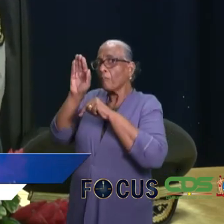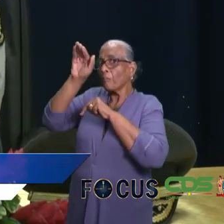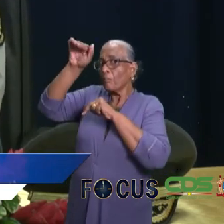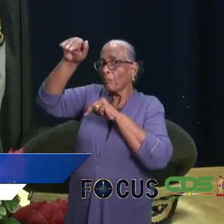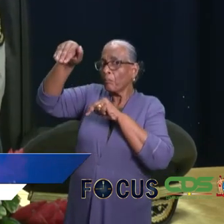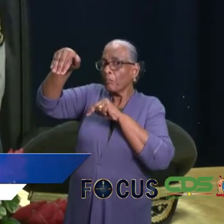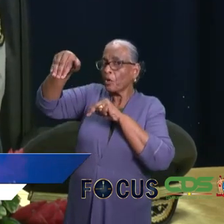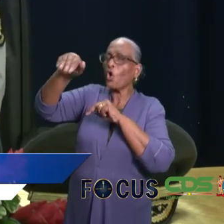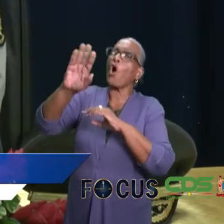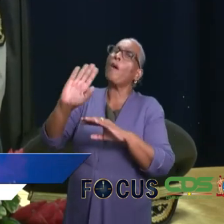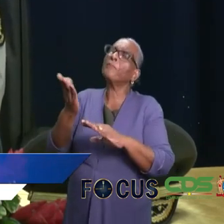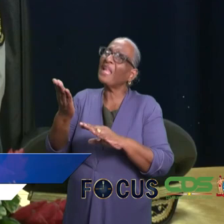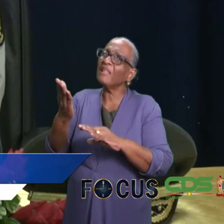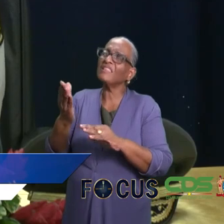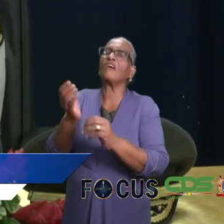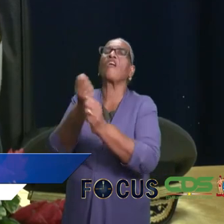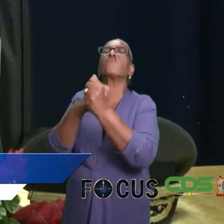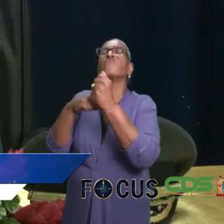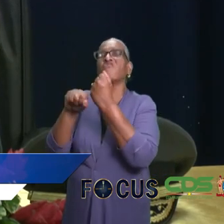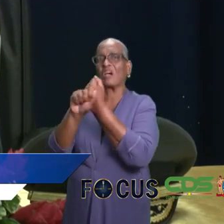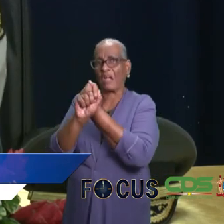gewijzigde aanpak. Dus dat wij